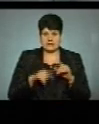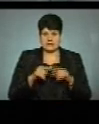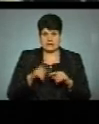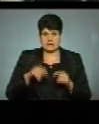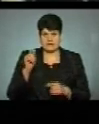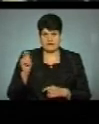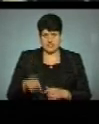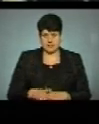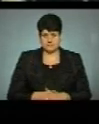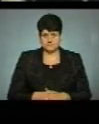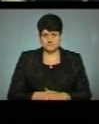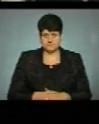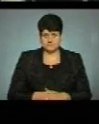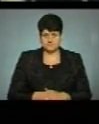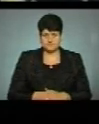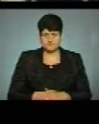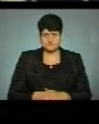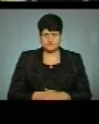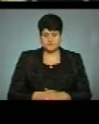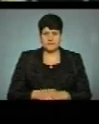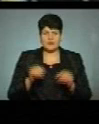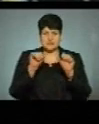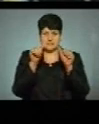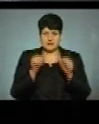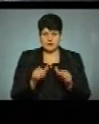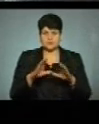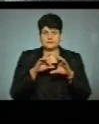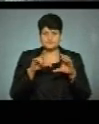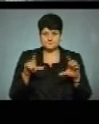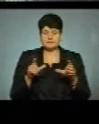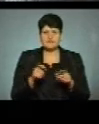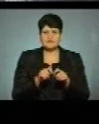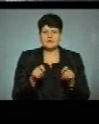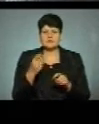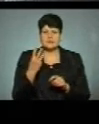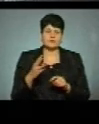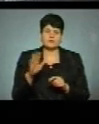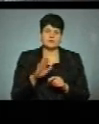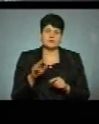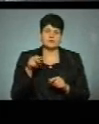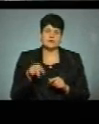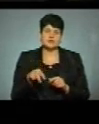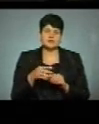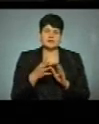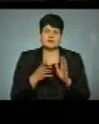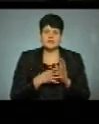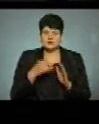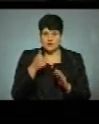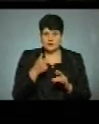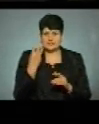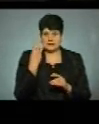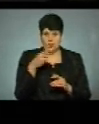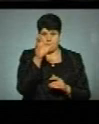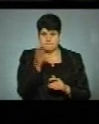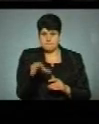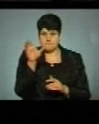війні. Меморіальну стелу «Загинули за волю України» в Тернополі відкрили 3 вересня 2019 року. На трьох мармурових